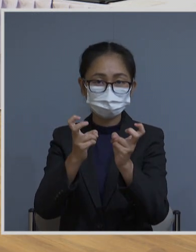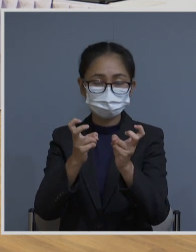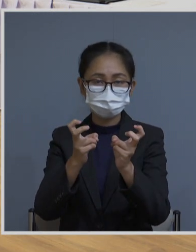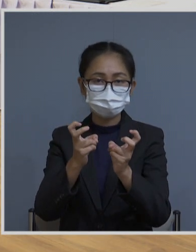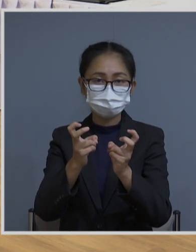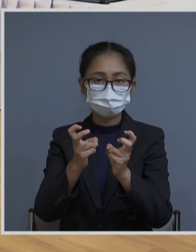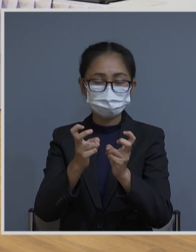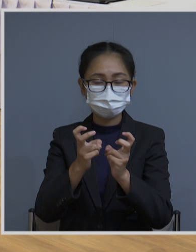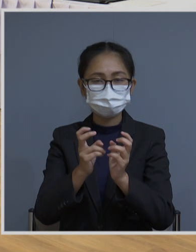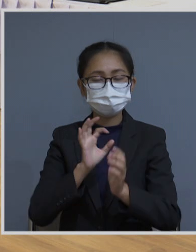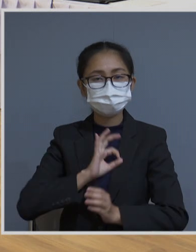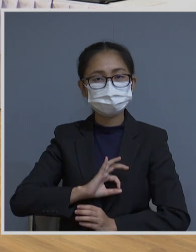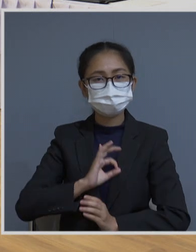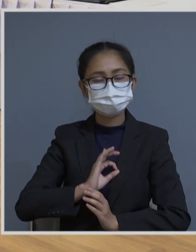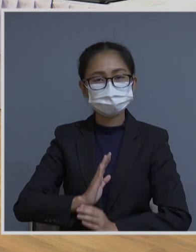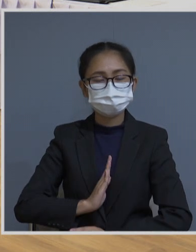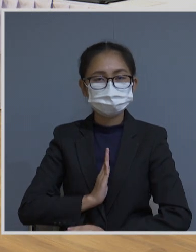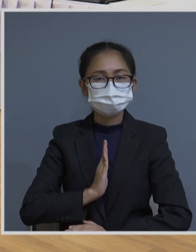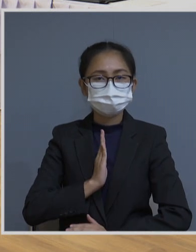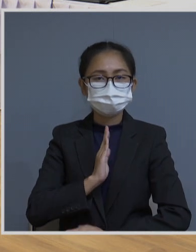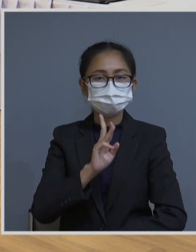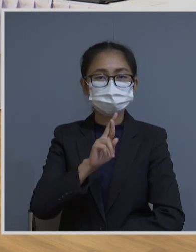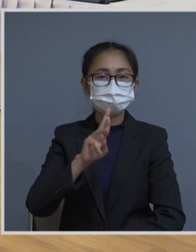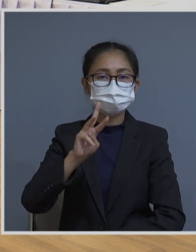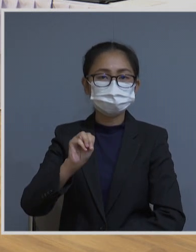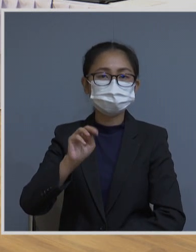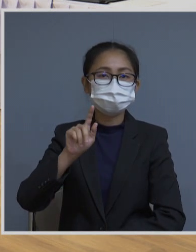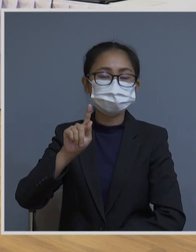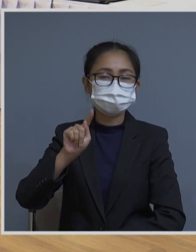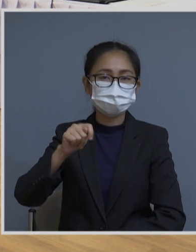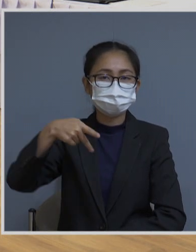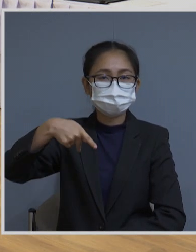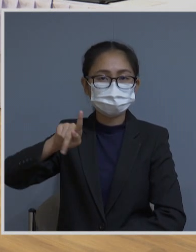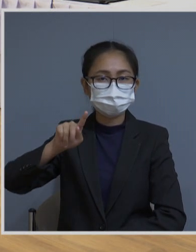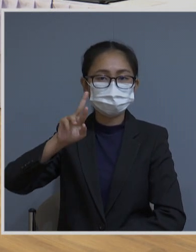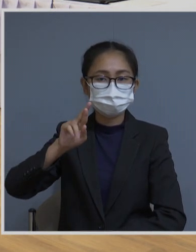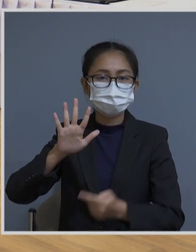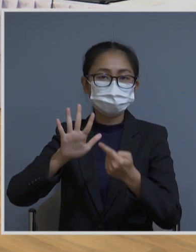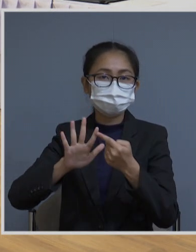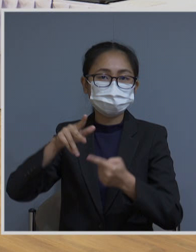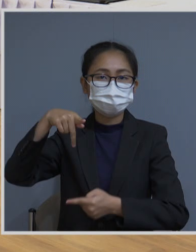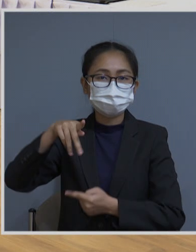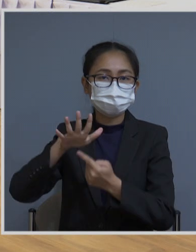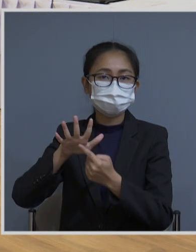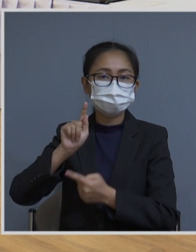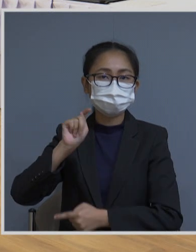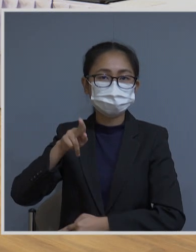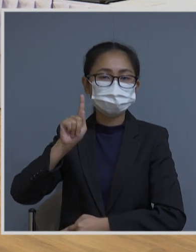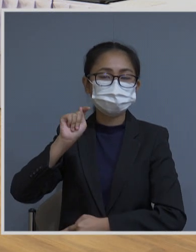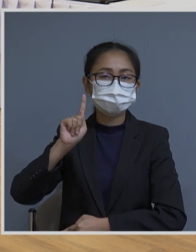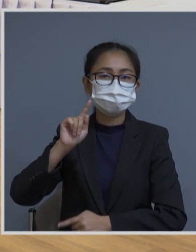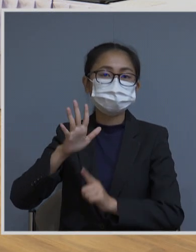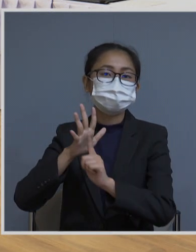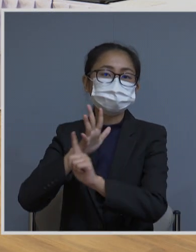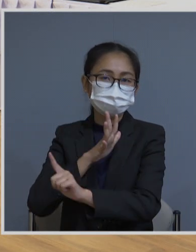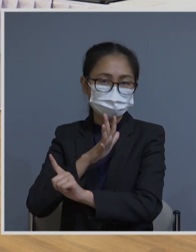เป็นอย่างยิ่งที่ท่านรัฐมนตรีประภัตรโพธสุธนได้มาตอบเพื่อจะแก้ปัญหาให้กับ